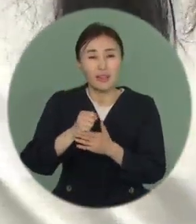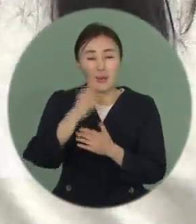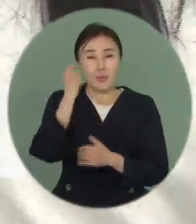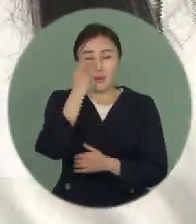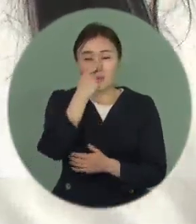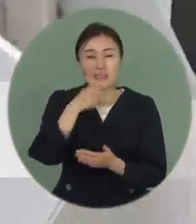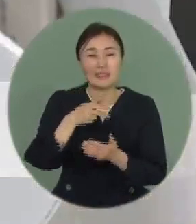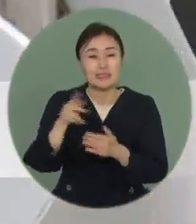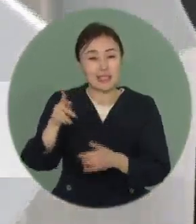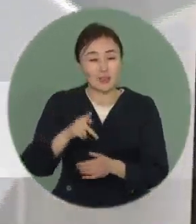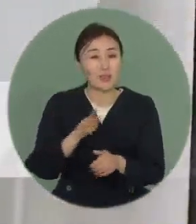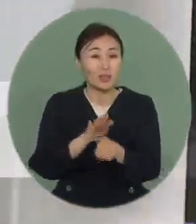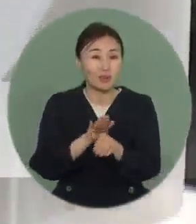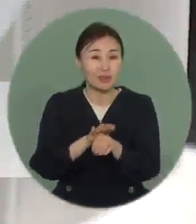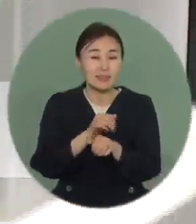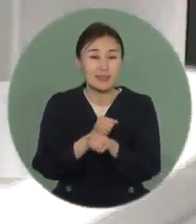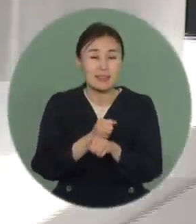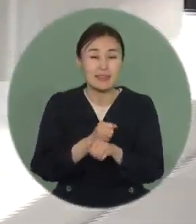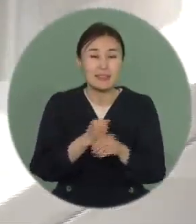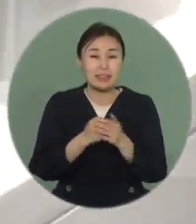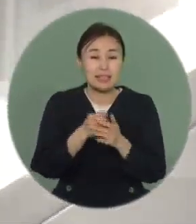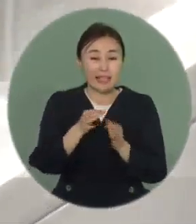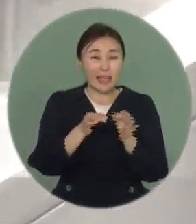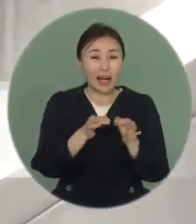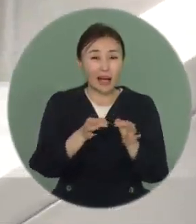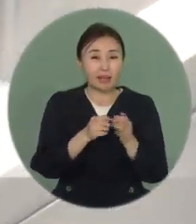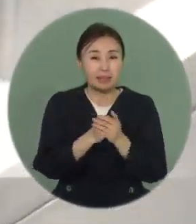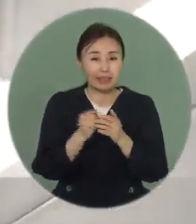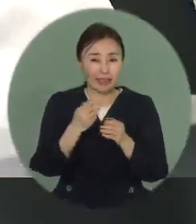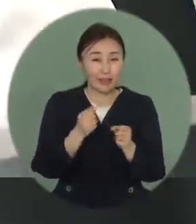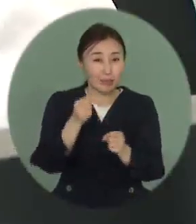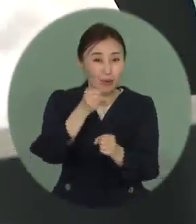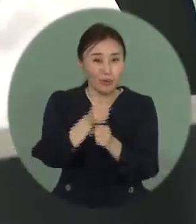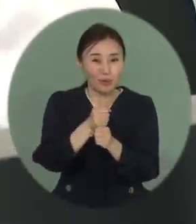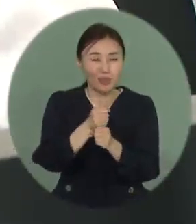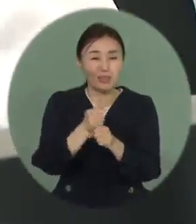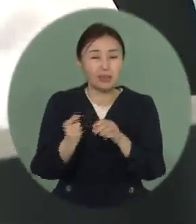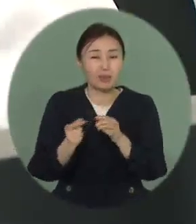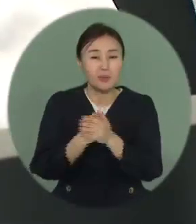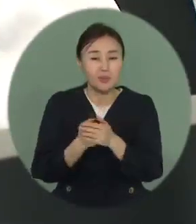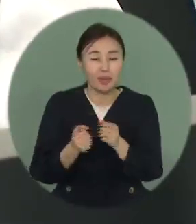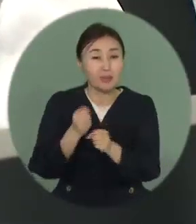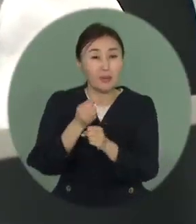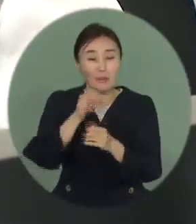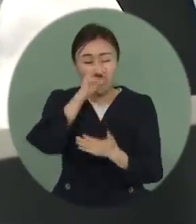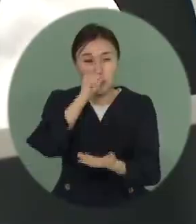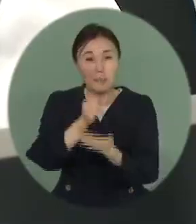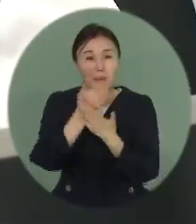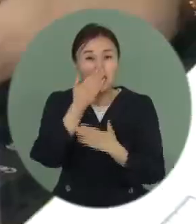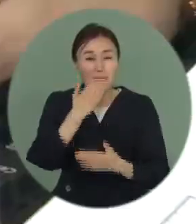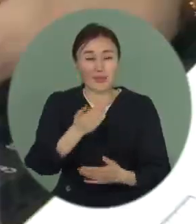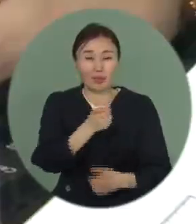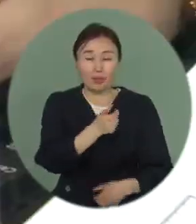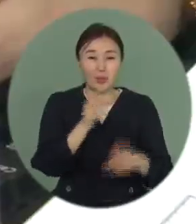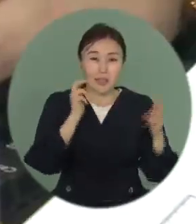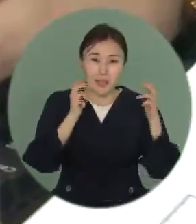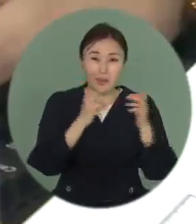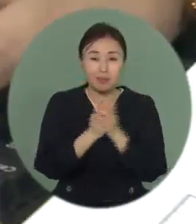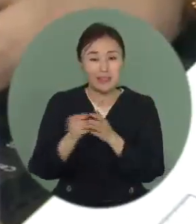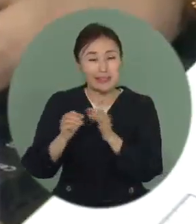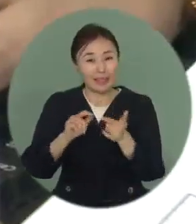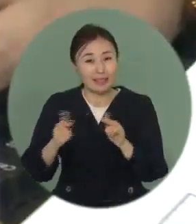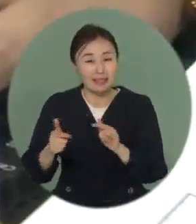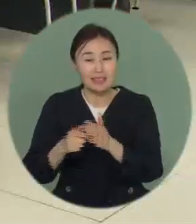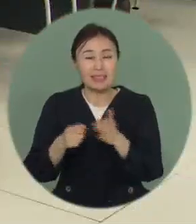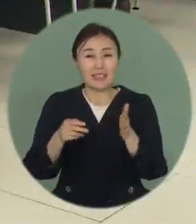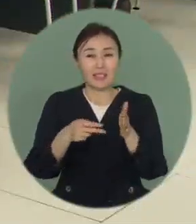했습니다 지원 대상은 사업 재개 의지와 경영 정상화 가능성이 있는 소기업과 소상공인으로